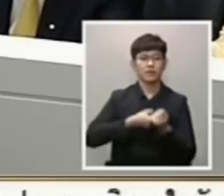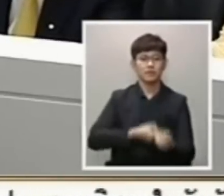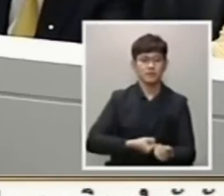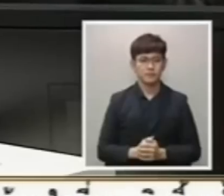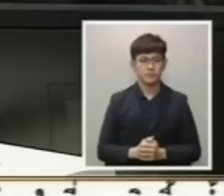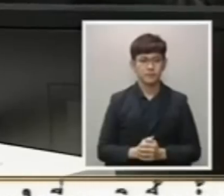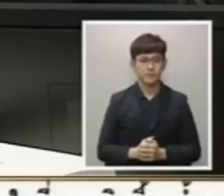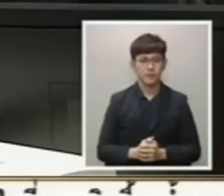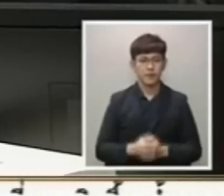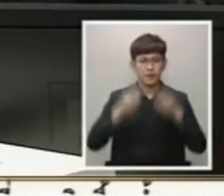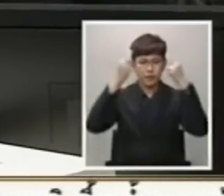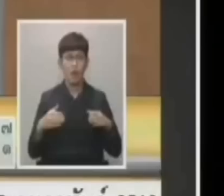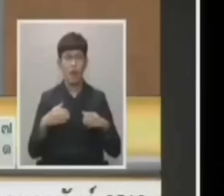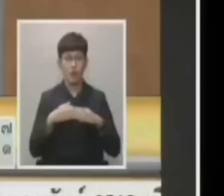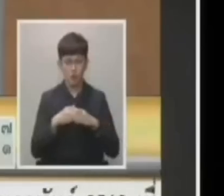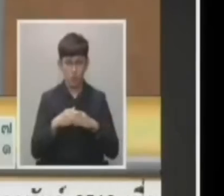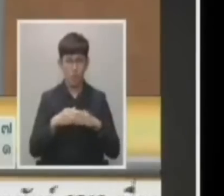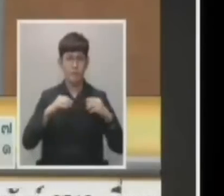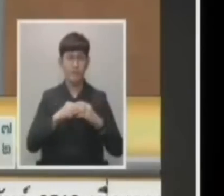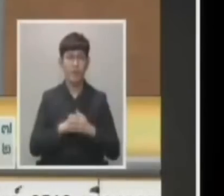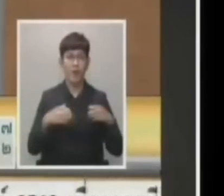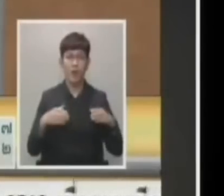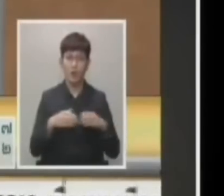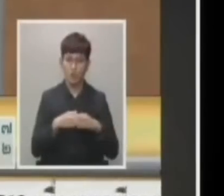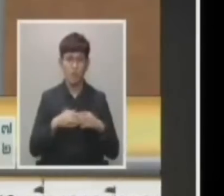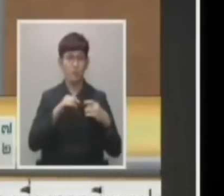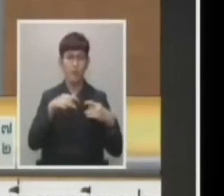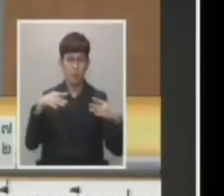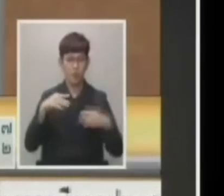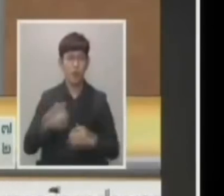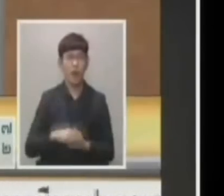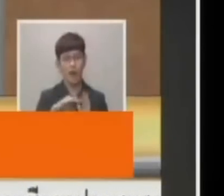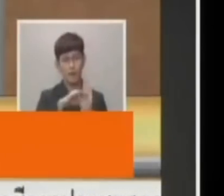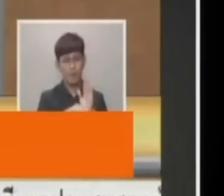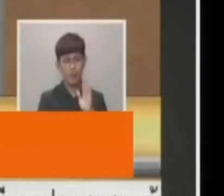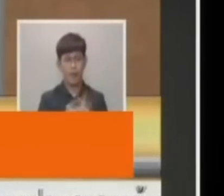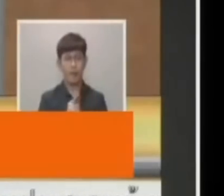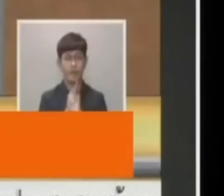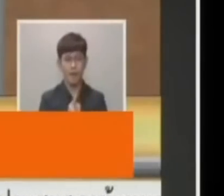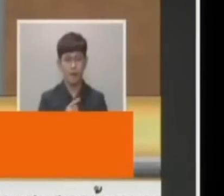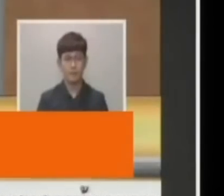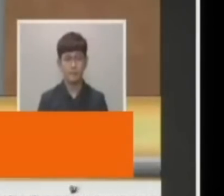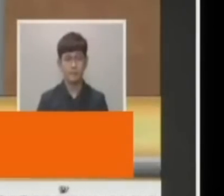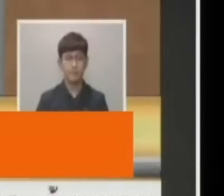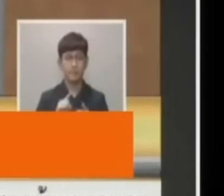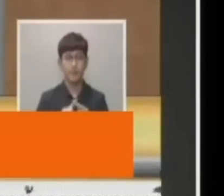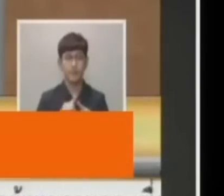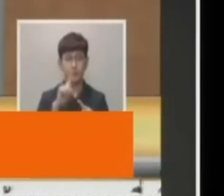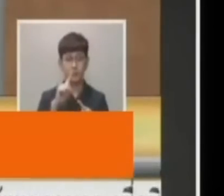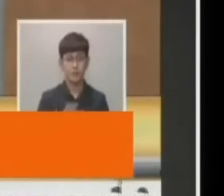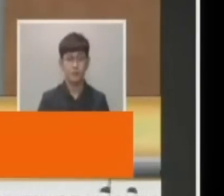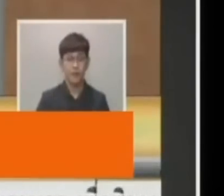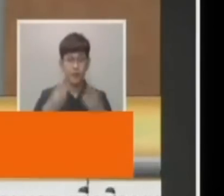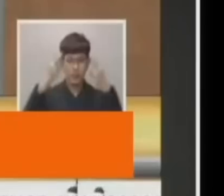เก่าก็ไปกันแบบไม่ลื่น ไปตามลำดับดังต่อไปนี้ครับ1พลเอกประยุทธ์จันทร์โอชานายกรัฐมนต